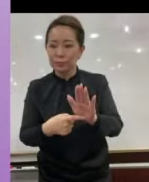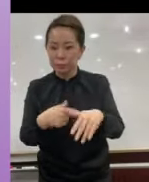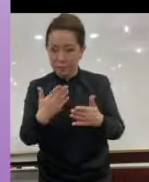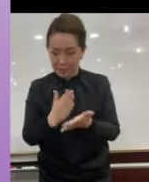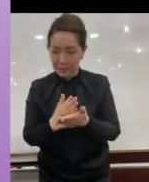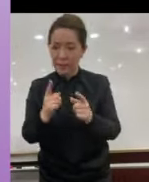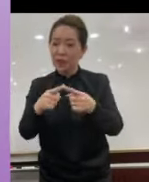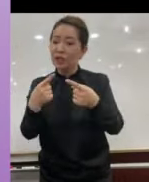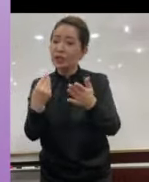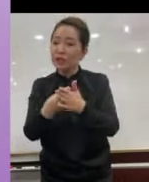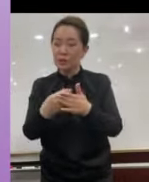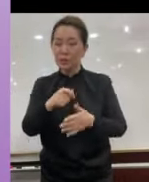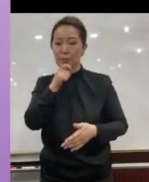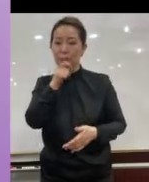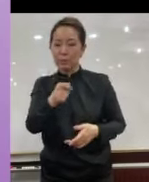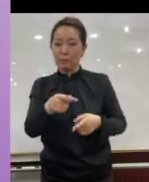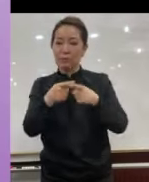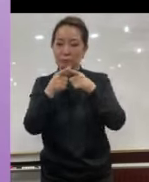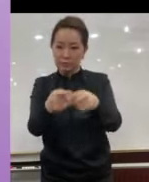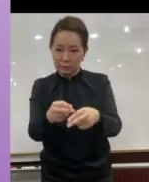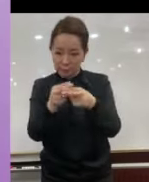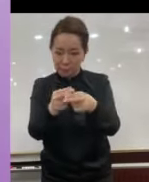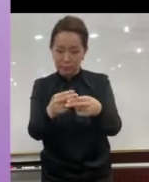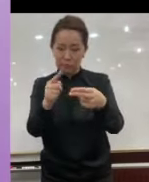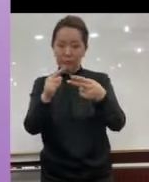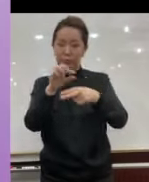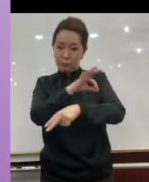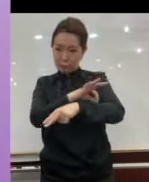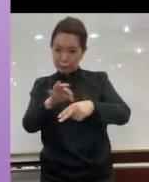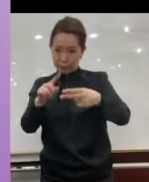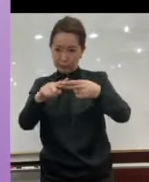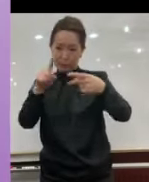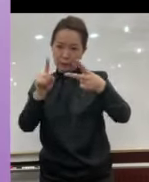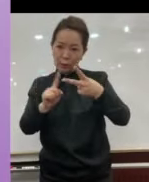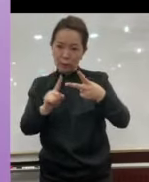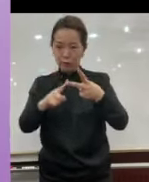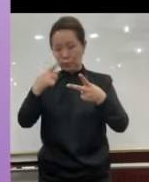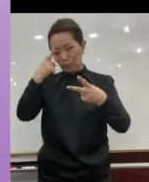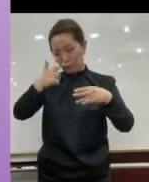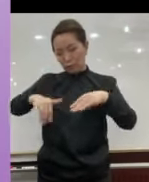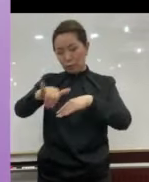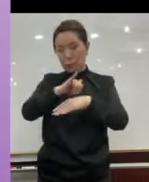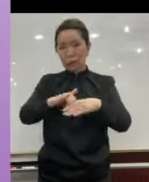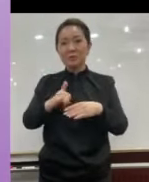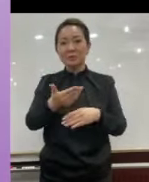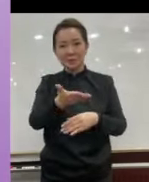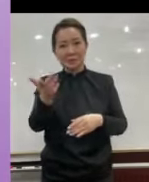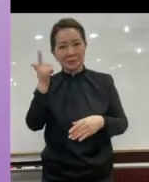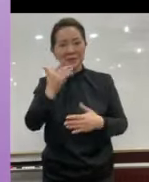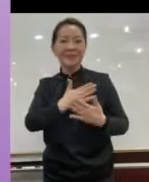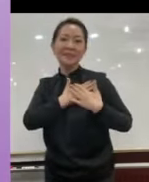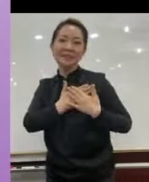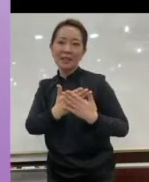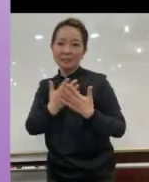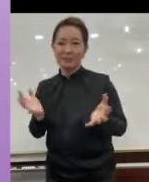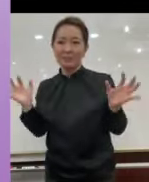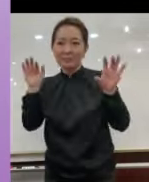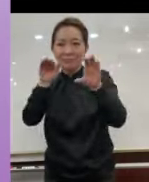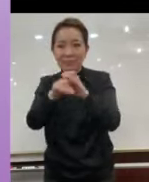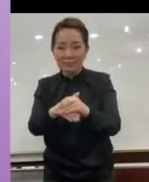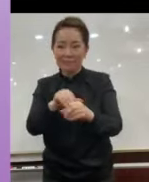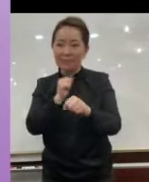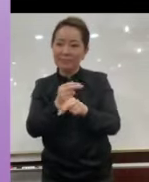буцалтгүй төсөлмжийн хүрээнд явуулдаг төсөл байгаа. Түүнээс гадна Монголд нэлээд бас тав хүн мэдэх бах сайн дурынхан одоо